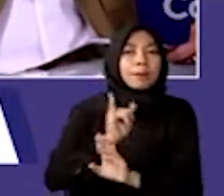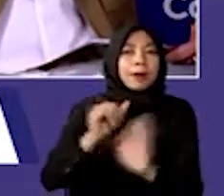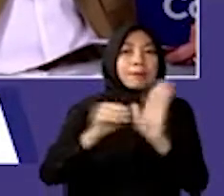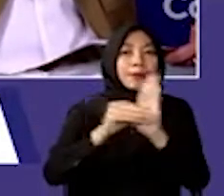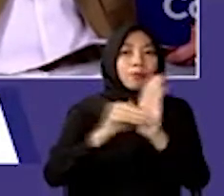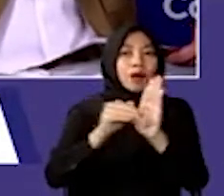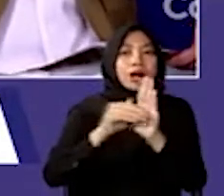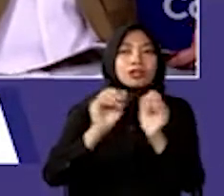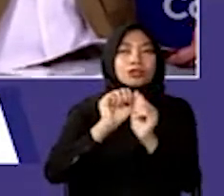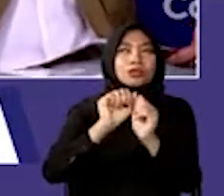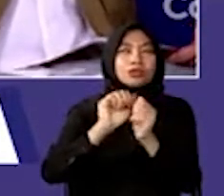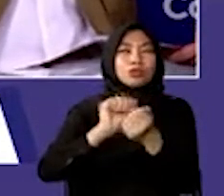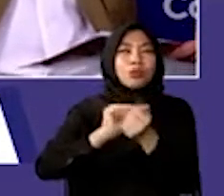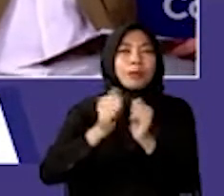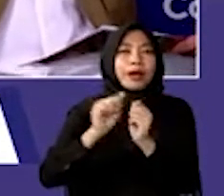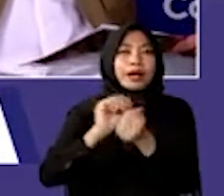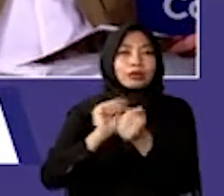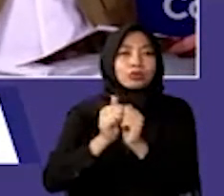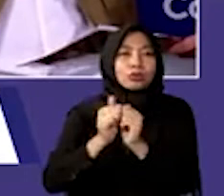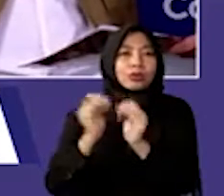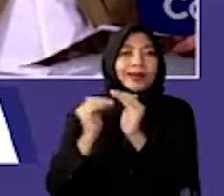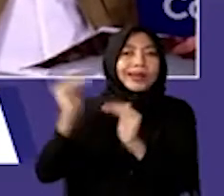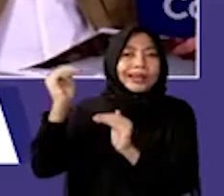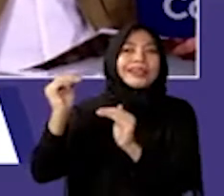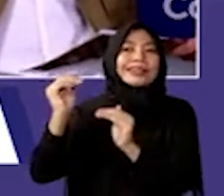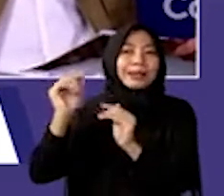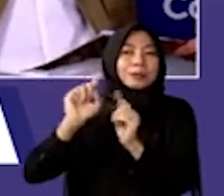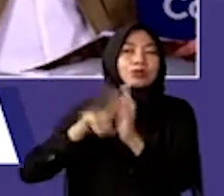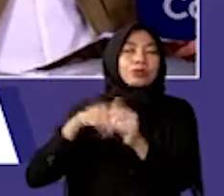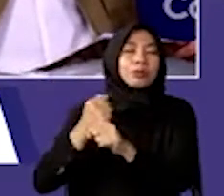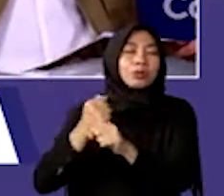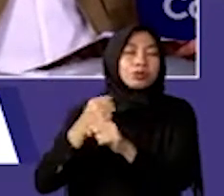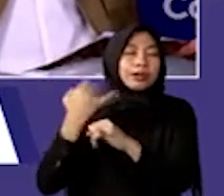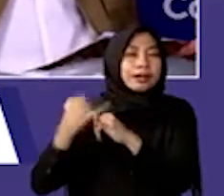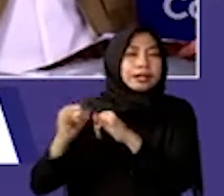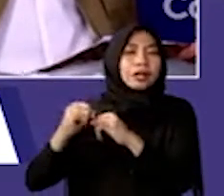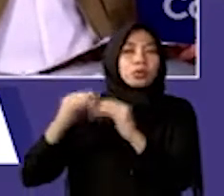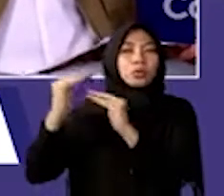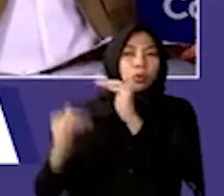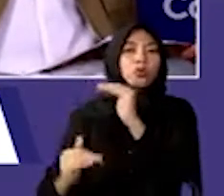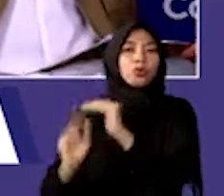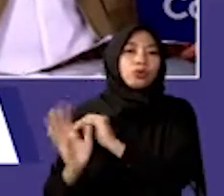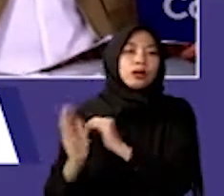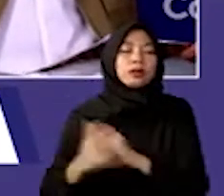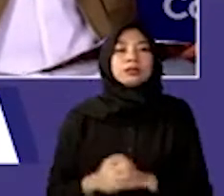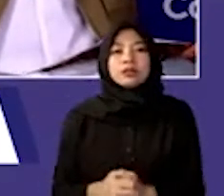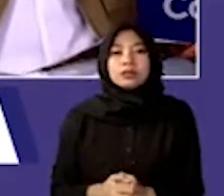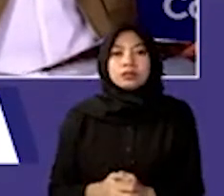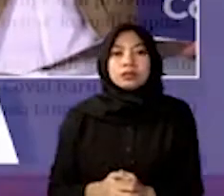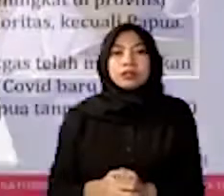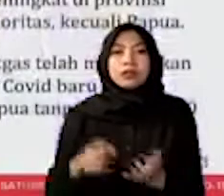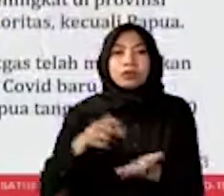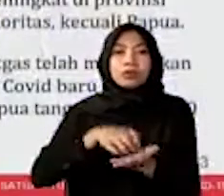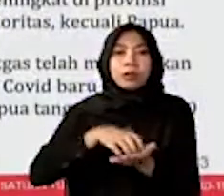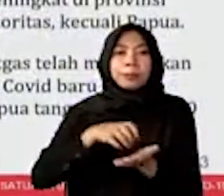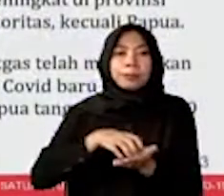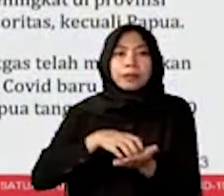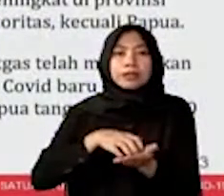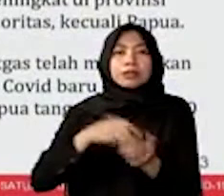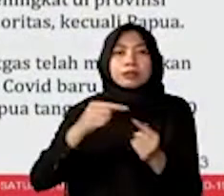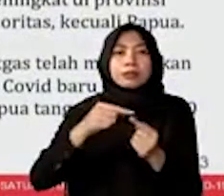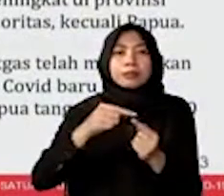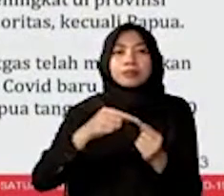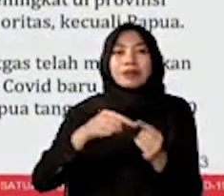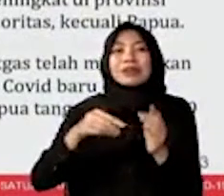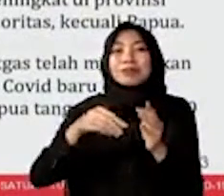tetapi turun lagi pada seminggu terakhir ya kemudian tren angka kesembuhan meningkat di provinsi prioritas